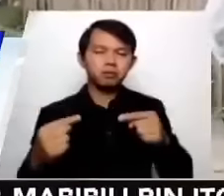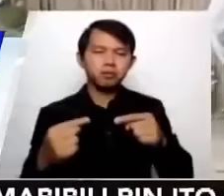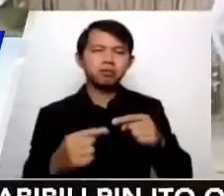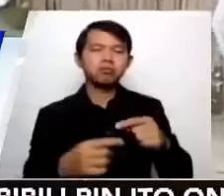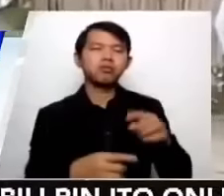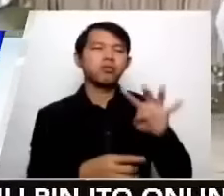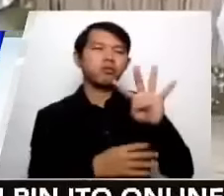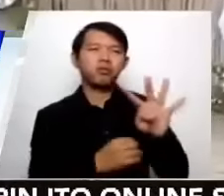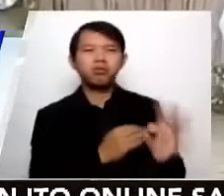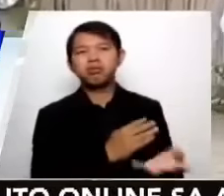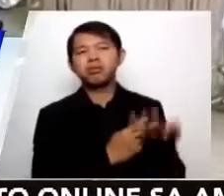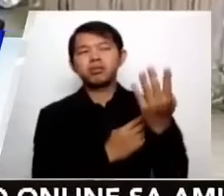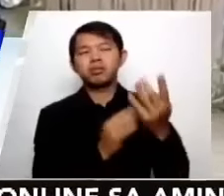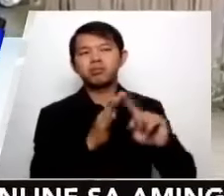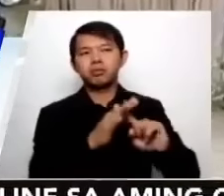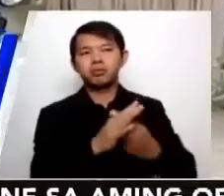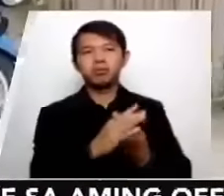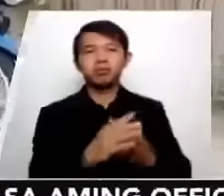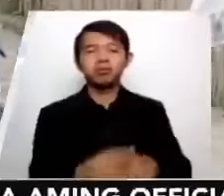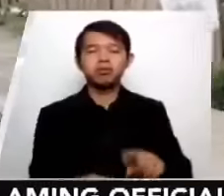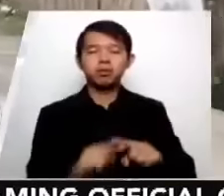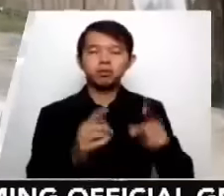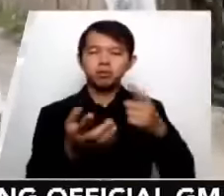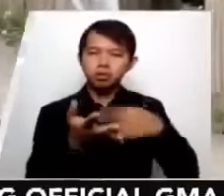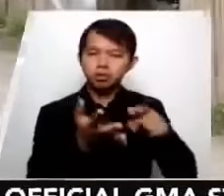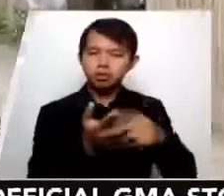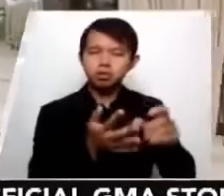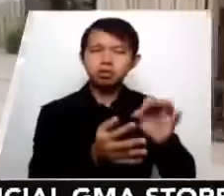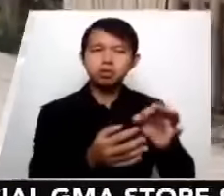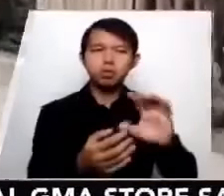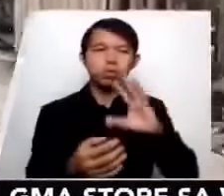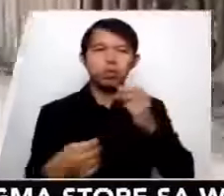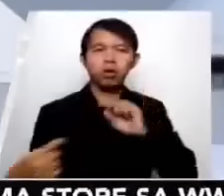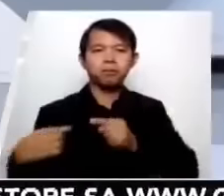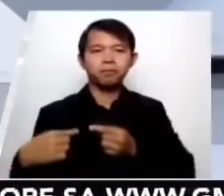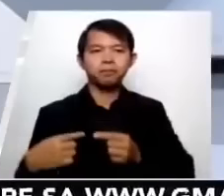military kung may nasaktan o nasawi sa enkwentro.